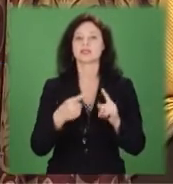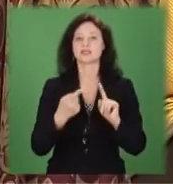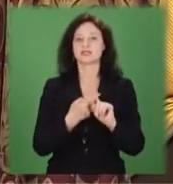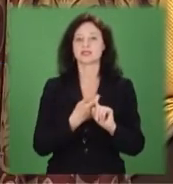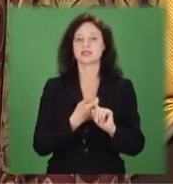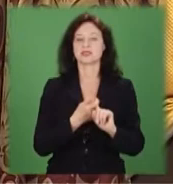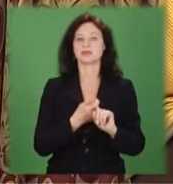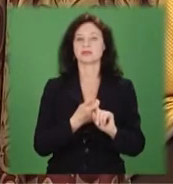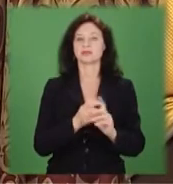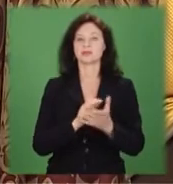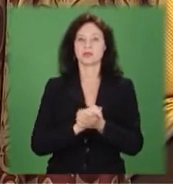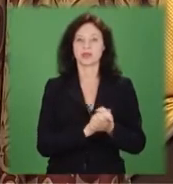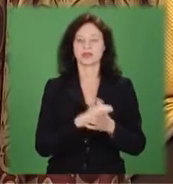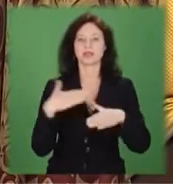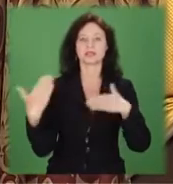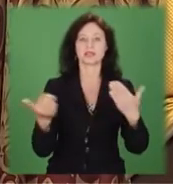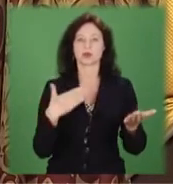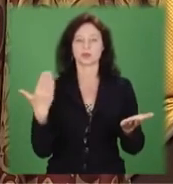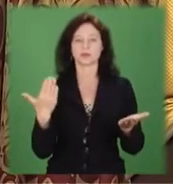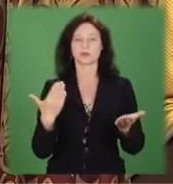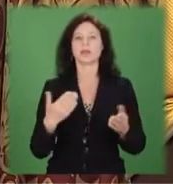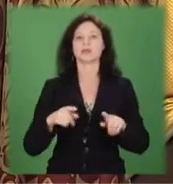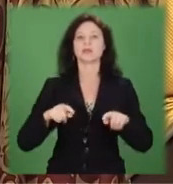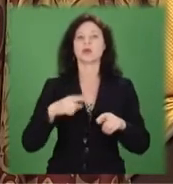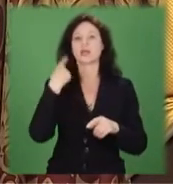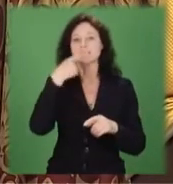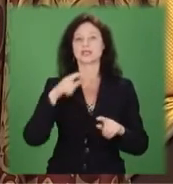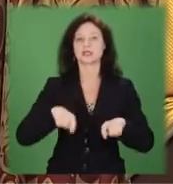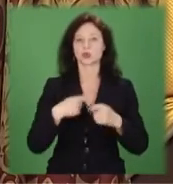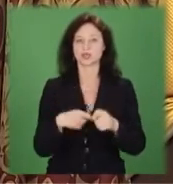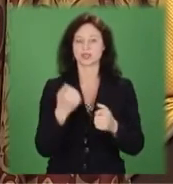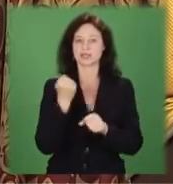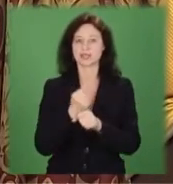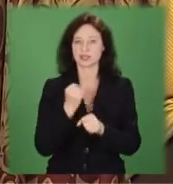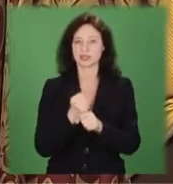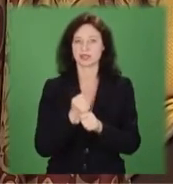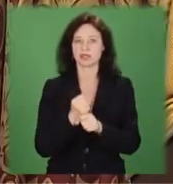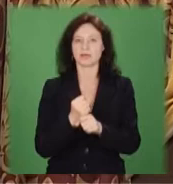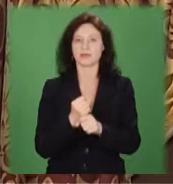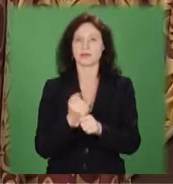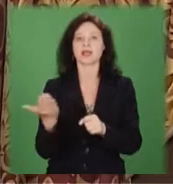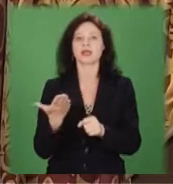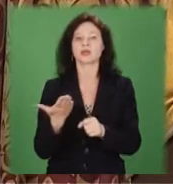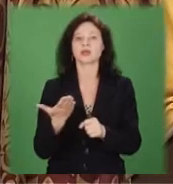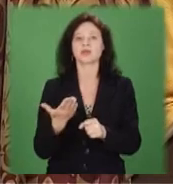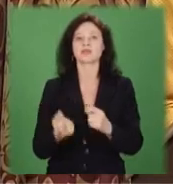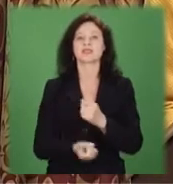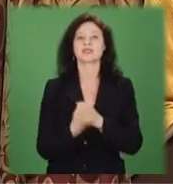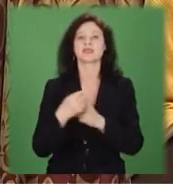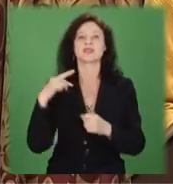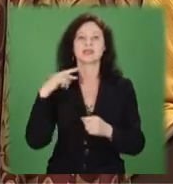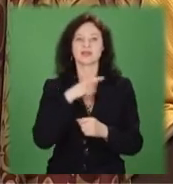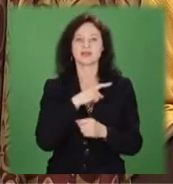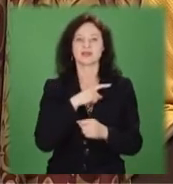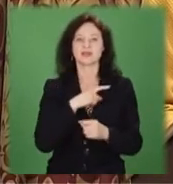связи с примирением сторон. Таким образом, лица, допустившие нарушения и которые привели к возникновению